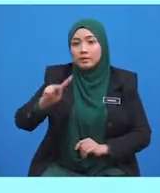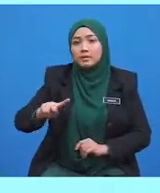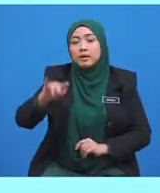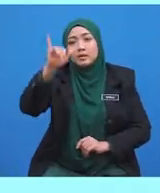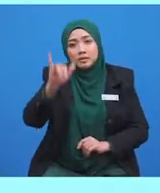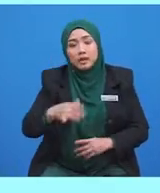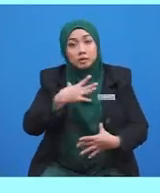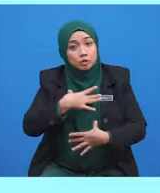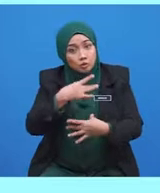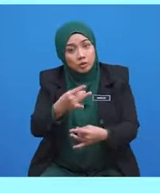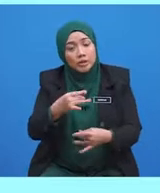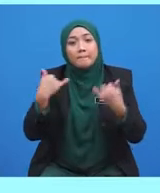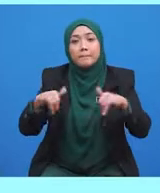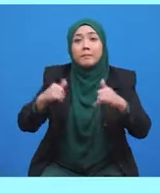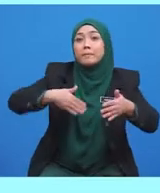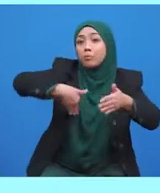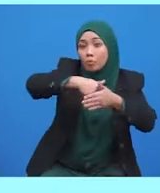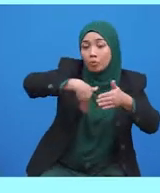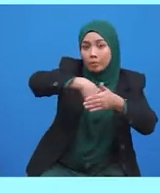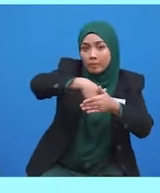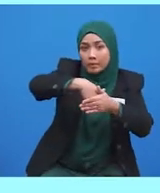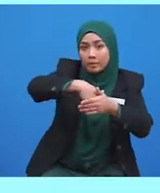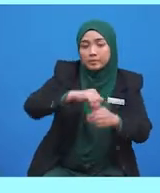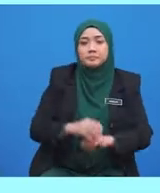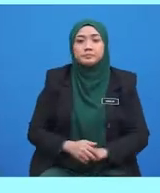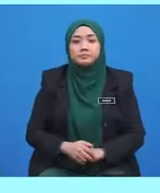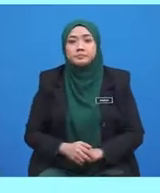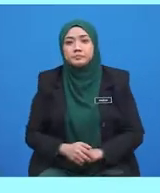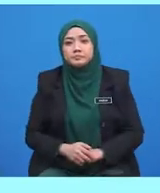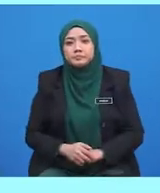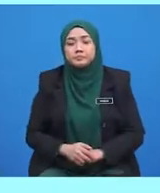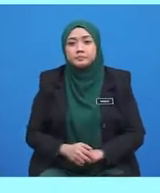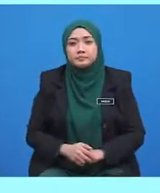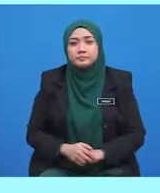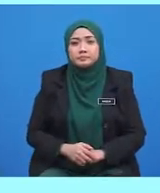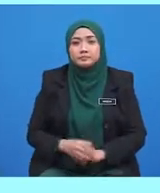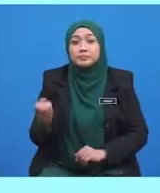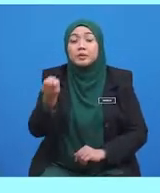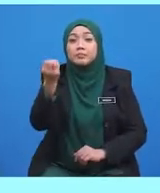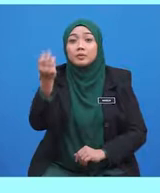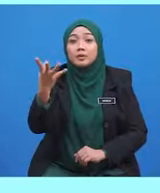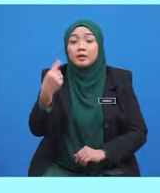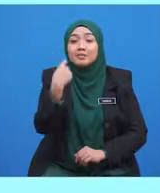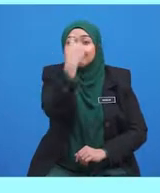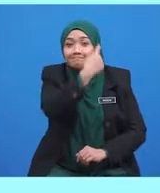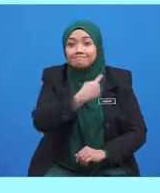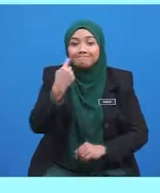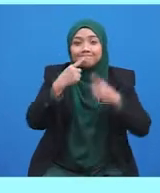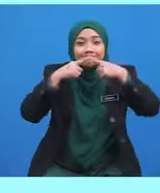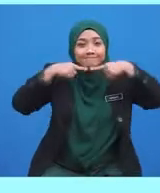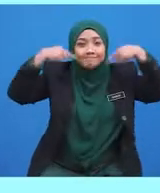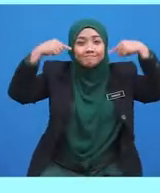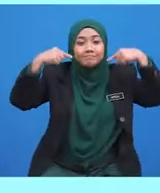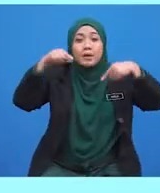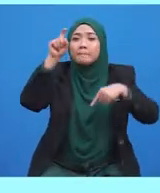kanak-kanak yang suka bermain bola sepak? Haha, berapakah simbol senyum yang perlu diletakkan